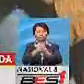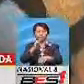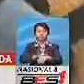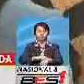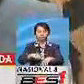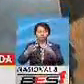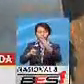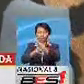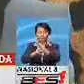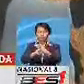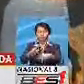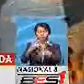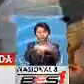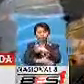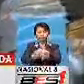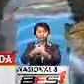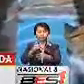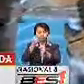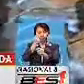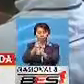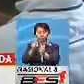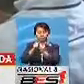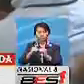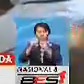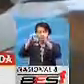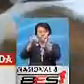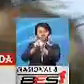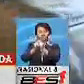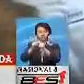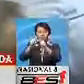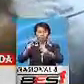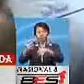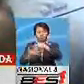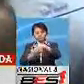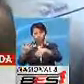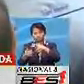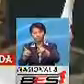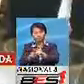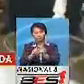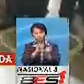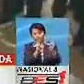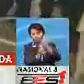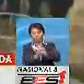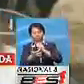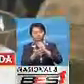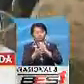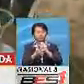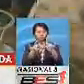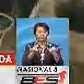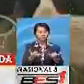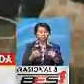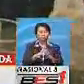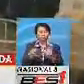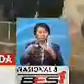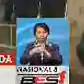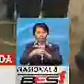Galeri Arkib Negarawan yang bersifat statik itu dinaik taraf kepada Galeri Interaktif seiring revolusi teknologi masa kini.